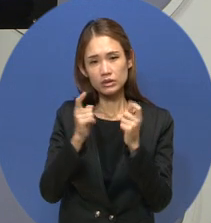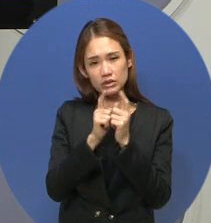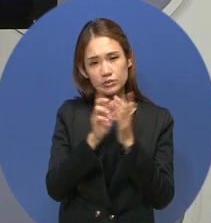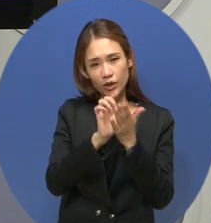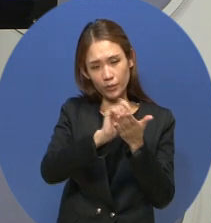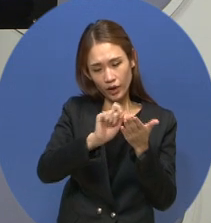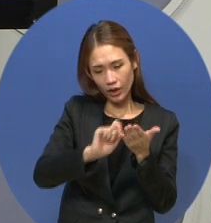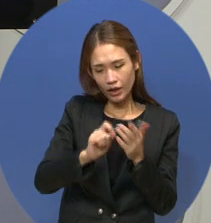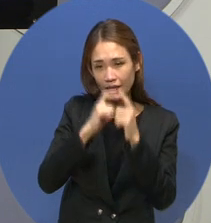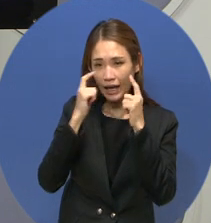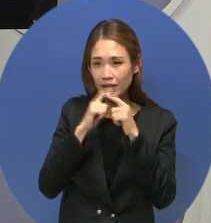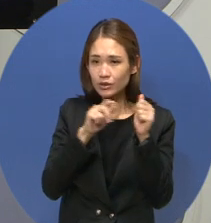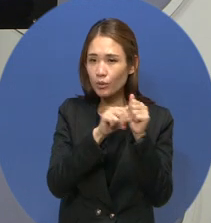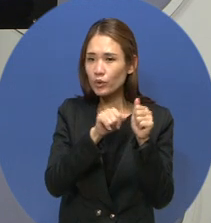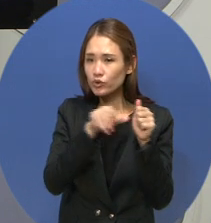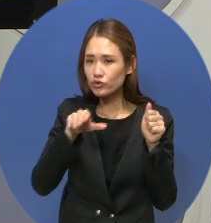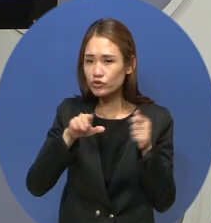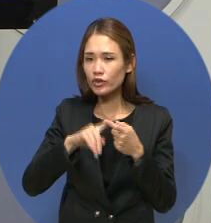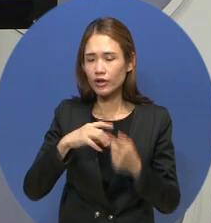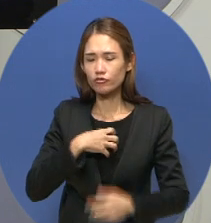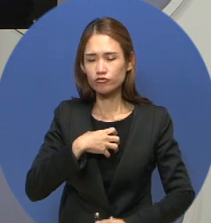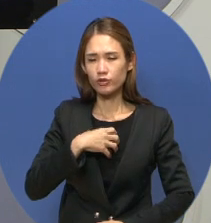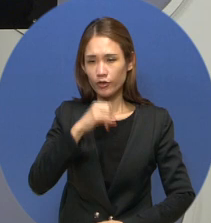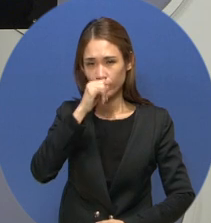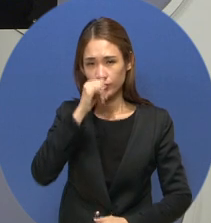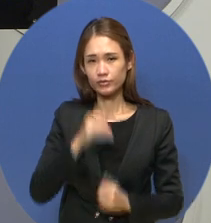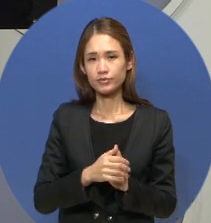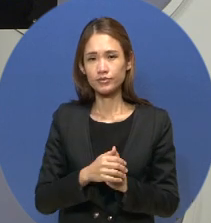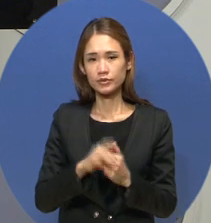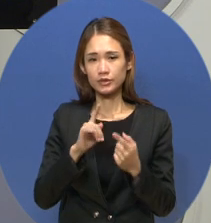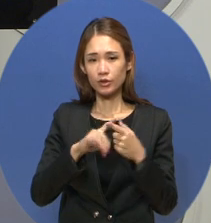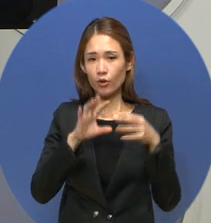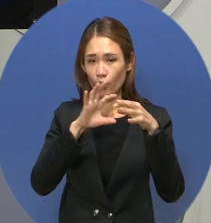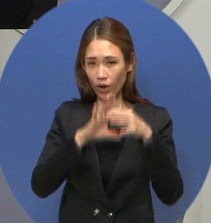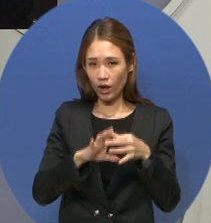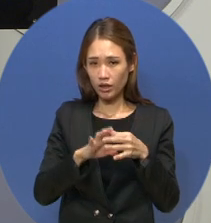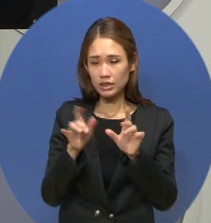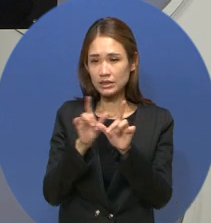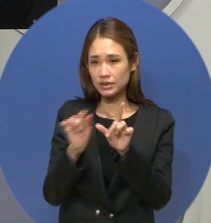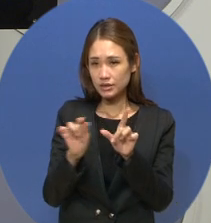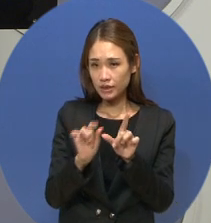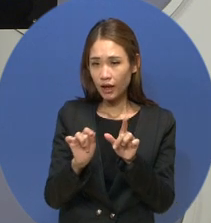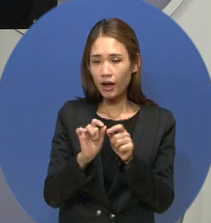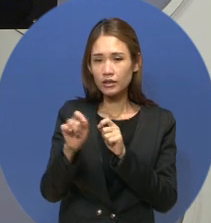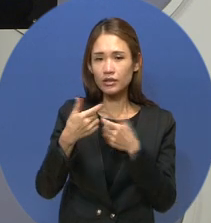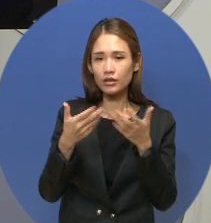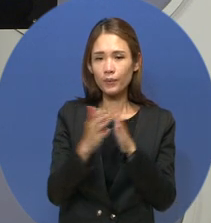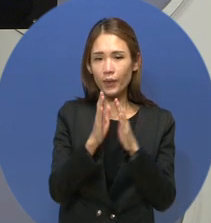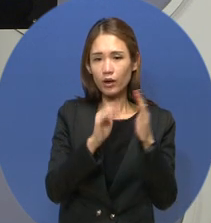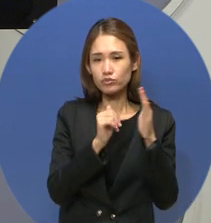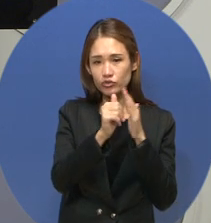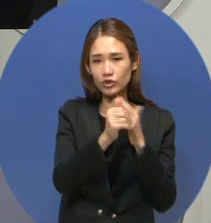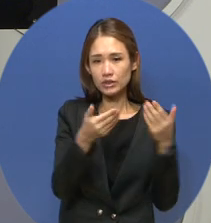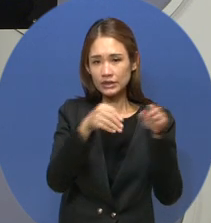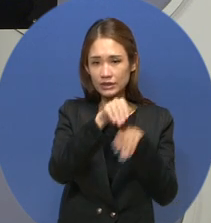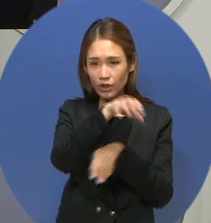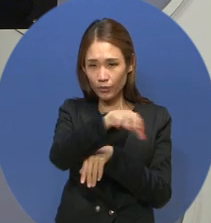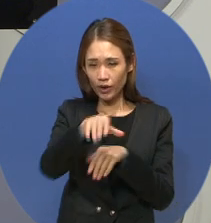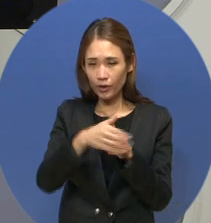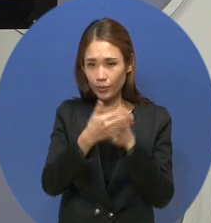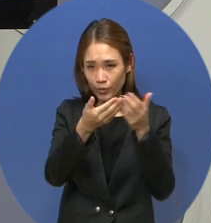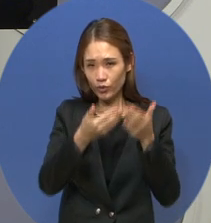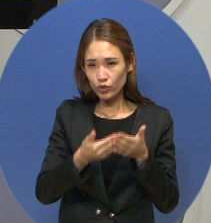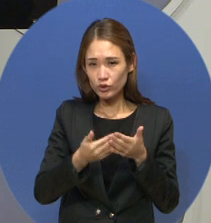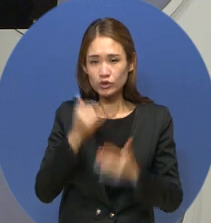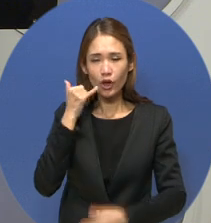개인정보 유출에 대한 우려가 있었는데요 이에 일부 지자체에서는 방문자가 시설 마다 부여된 전화 번호로